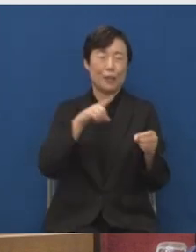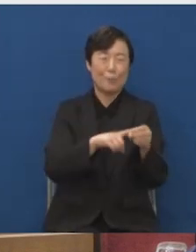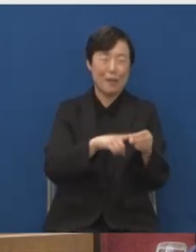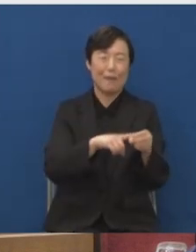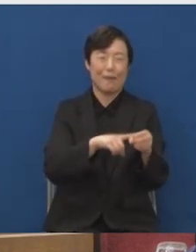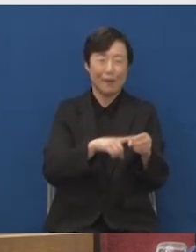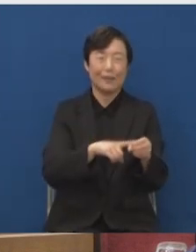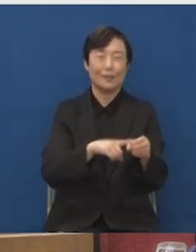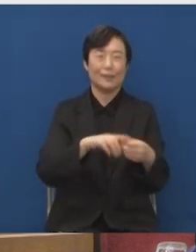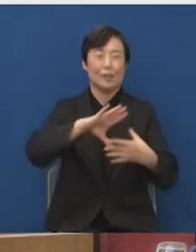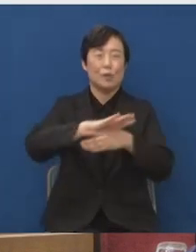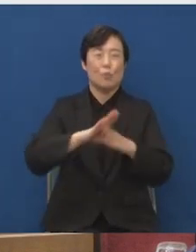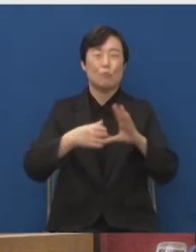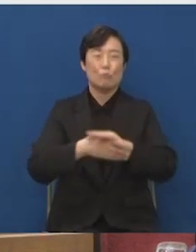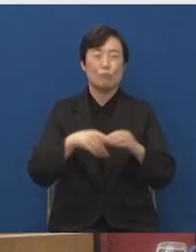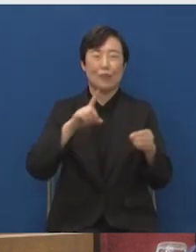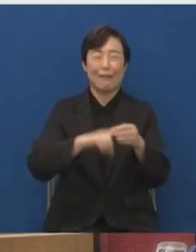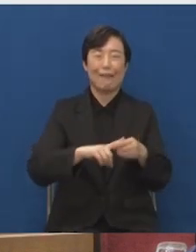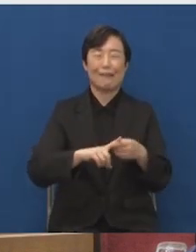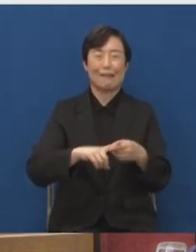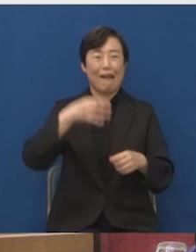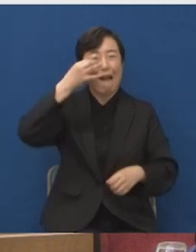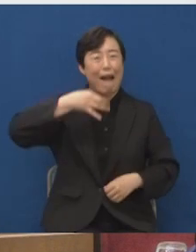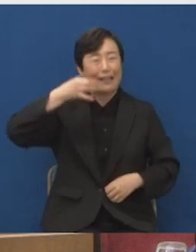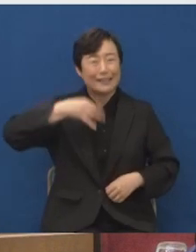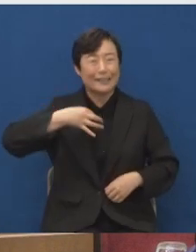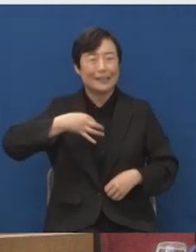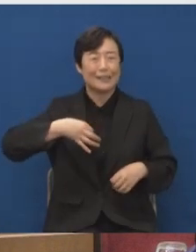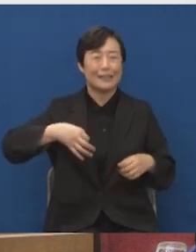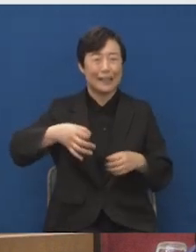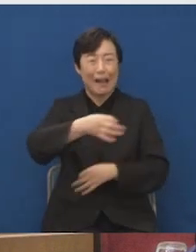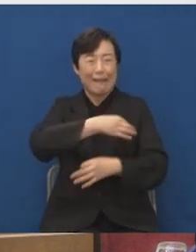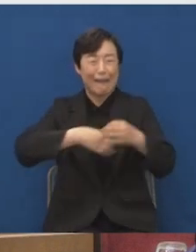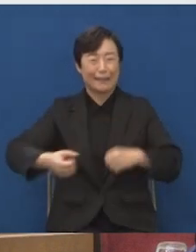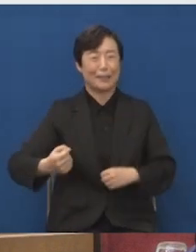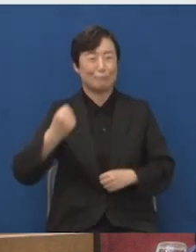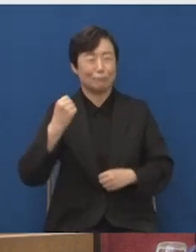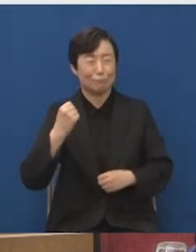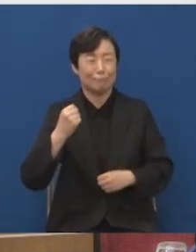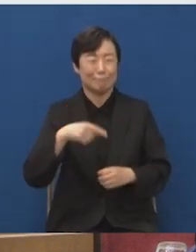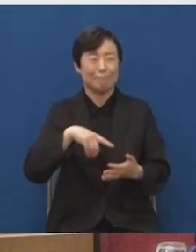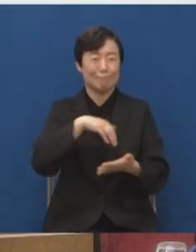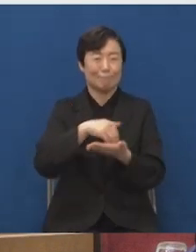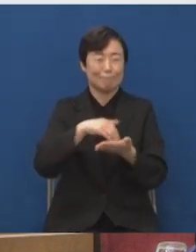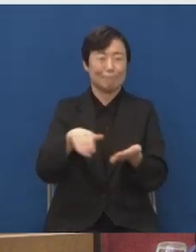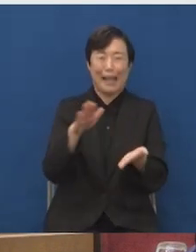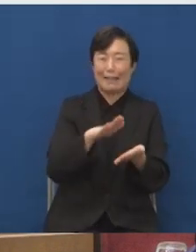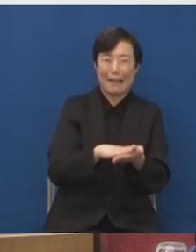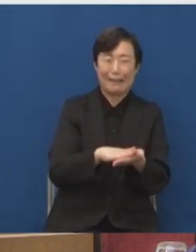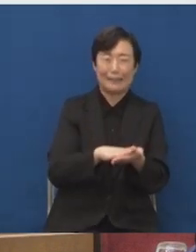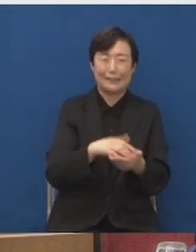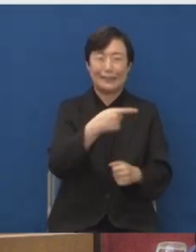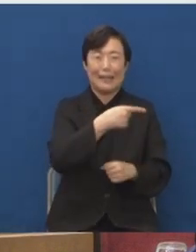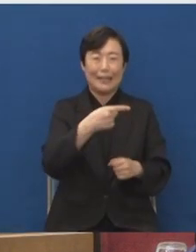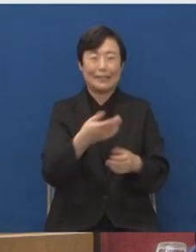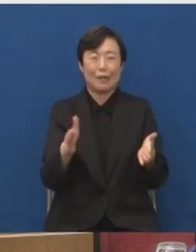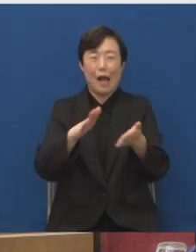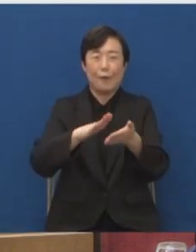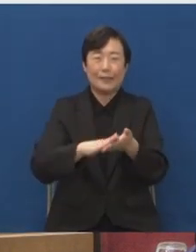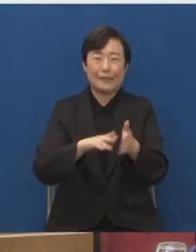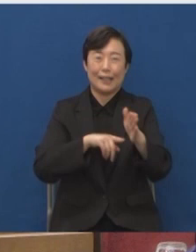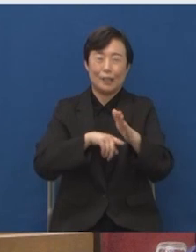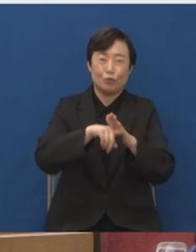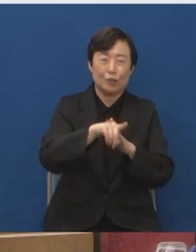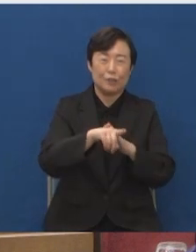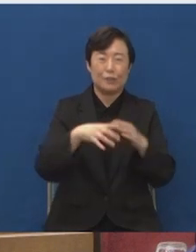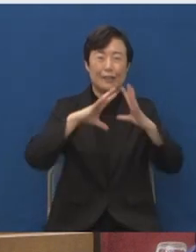たな文化的な価値や強い経済の創出につながる施策などの予算を計上し、第一次編成と合わせ、突き抜ける世界都市京都